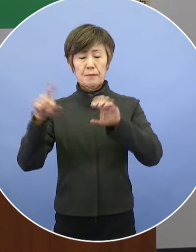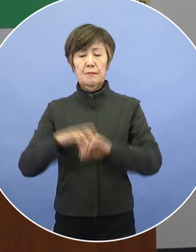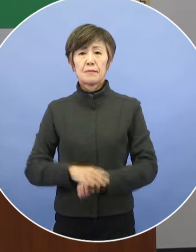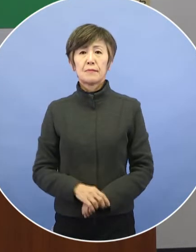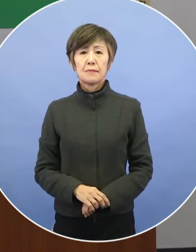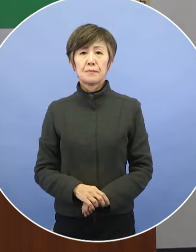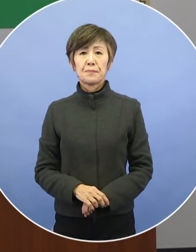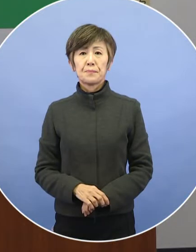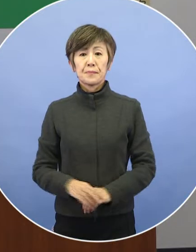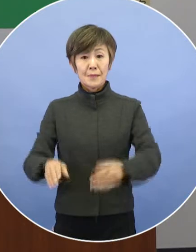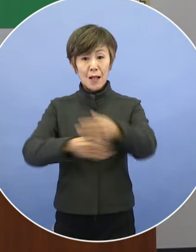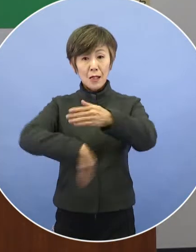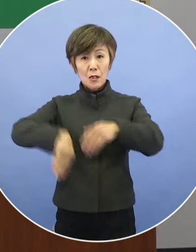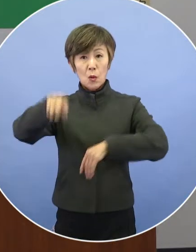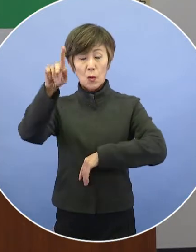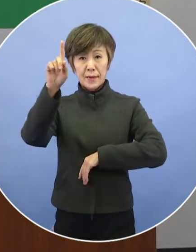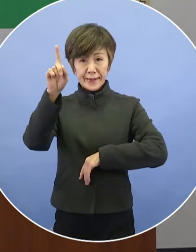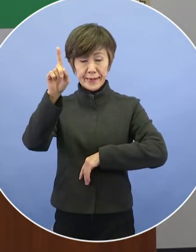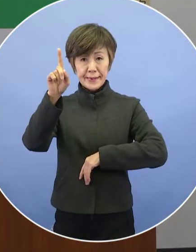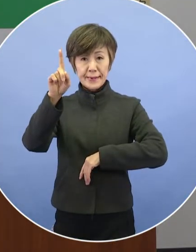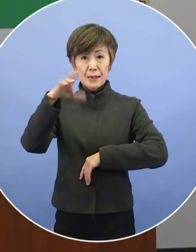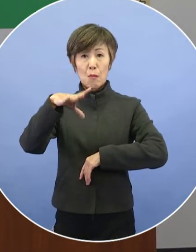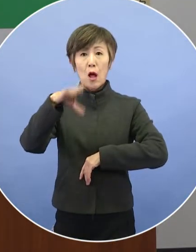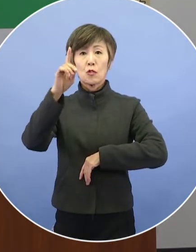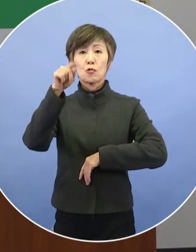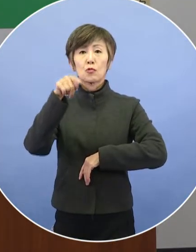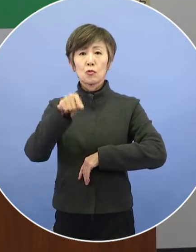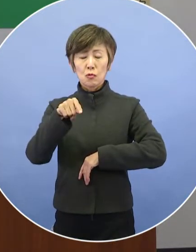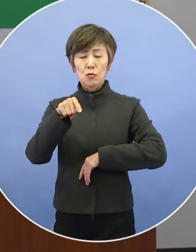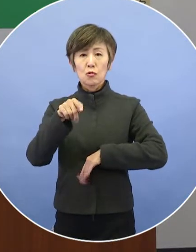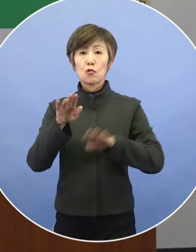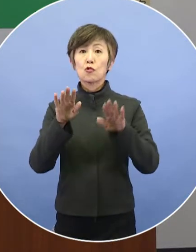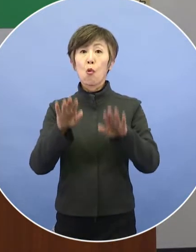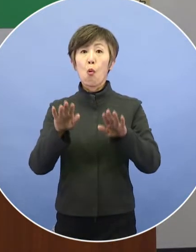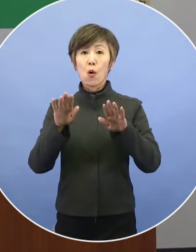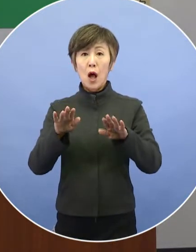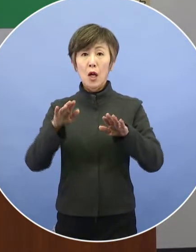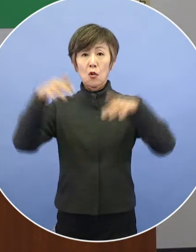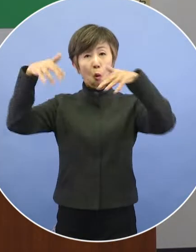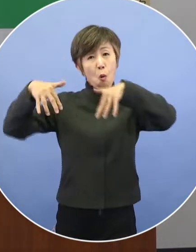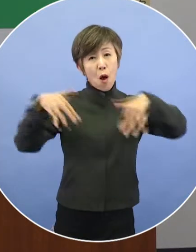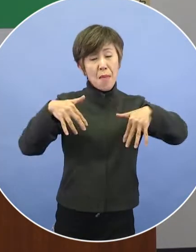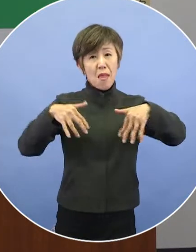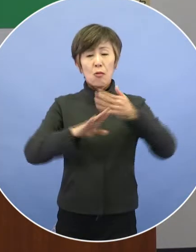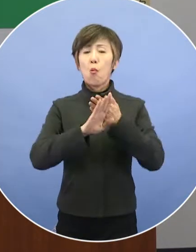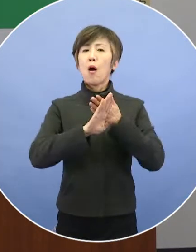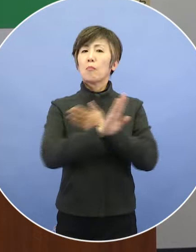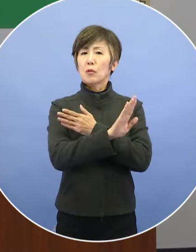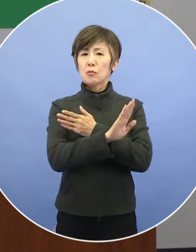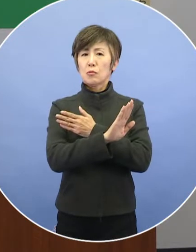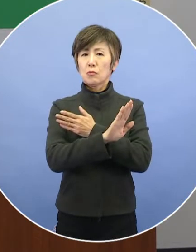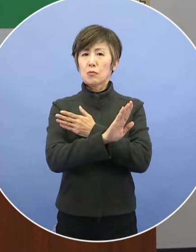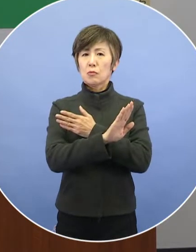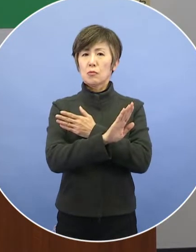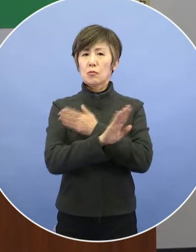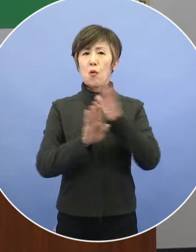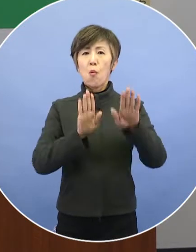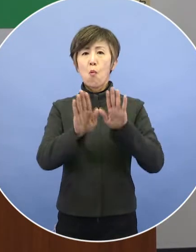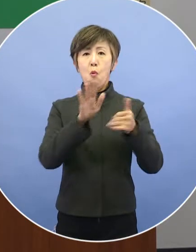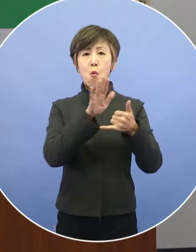ます主な内容でございますがまずはこれは今回の大雨災害とはちょっと別のです